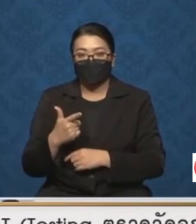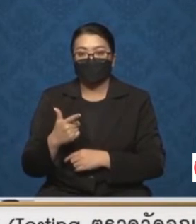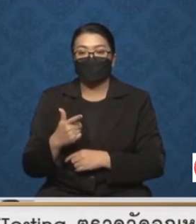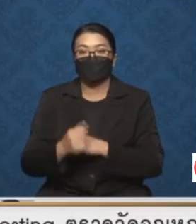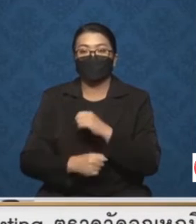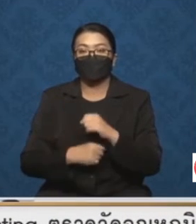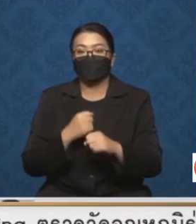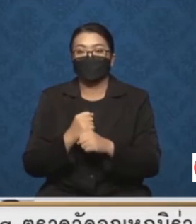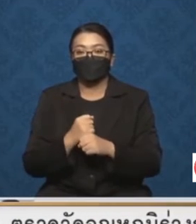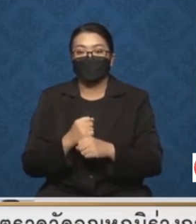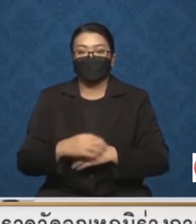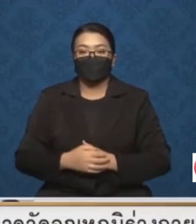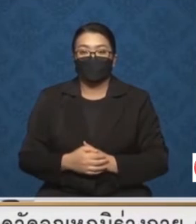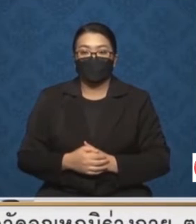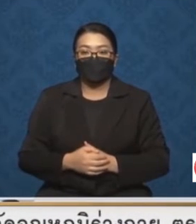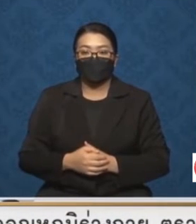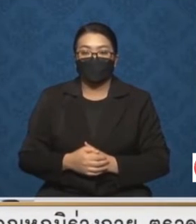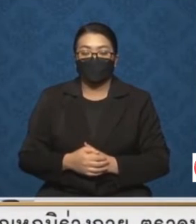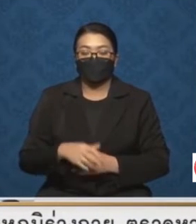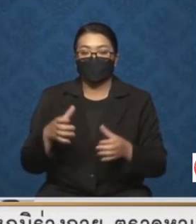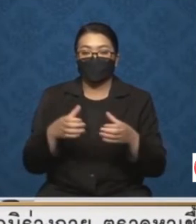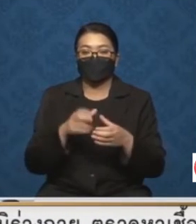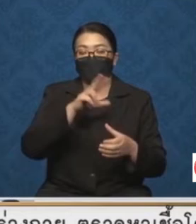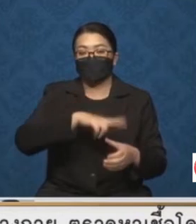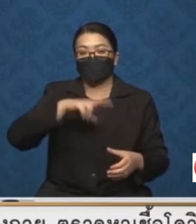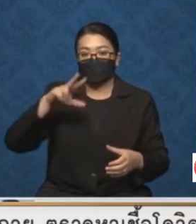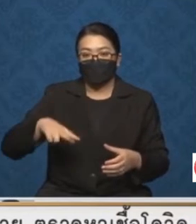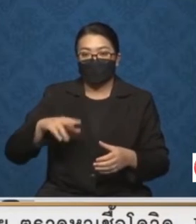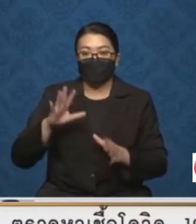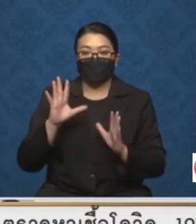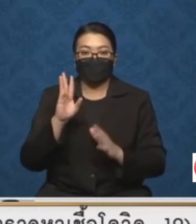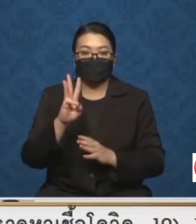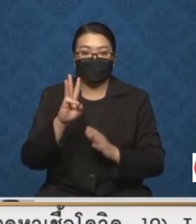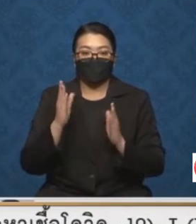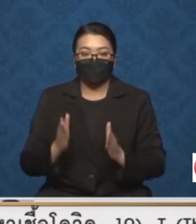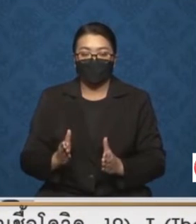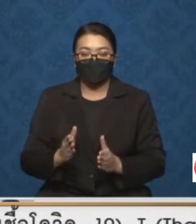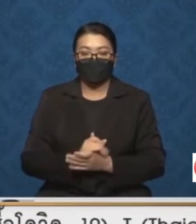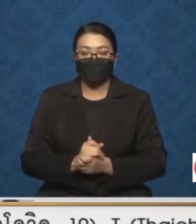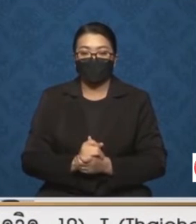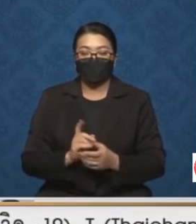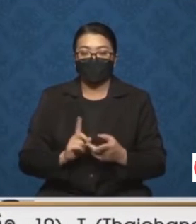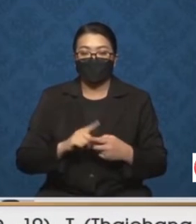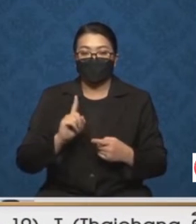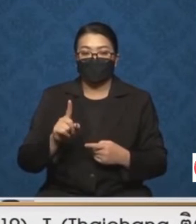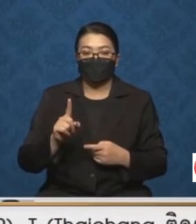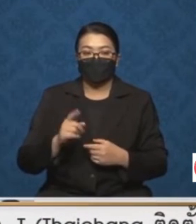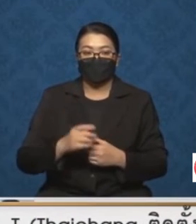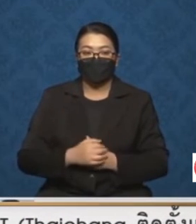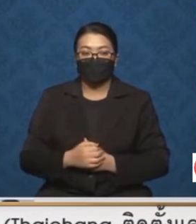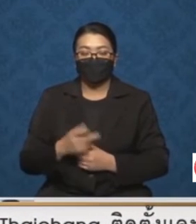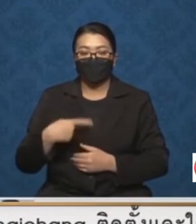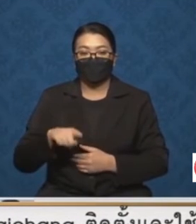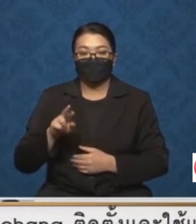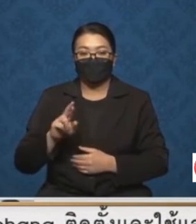พ.ศ.ในสัดส่วนของพรรคเพื่อไทยจำนวน6ท่านดังนี้ค่ะ1นายประยุทธ์สิริ